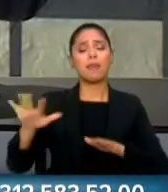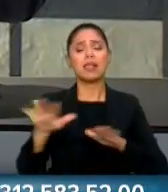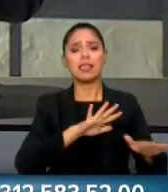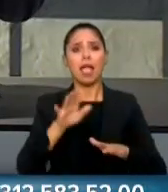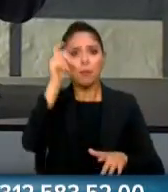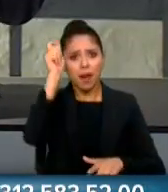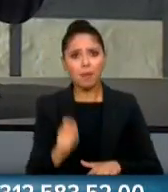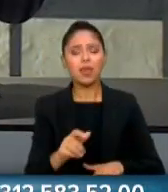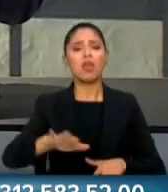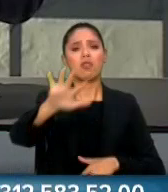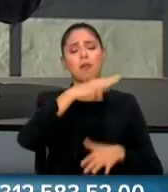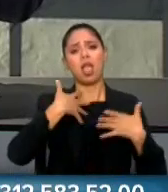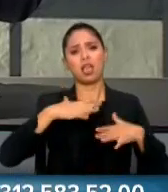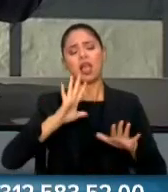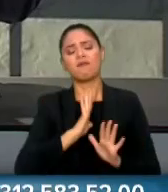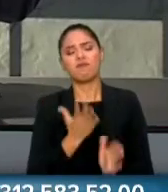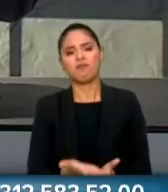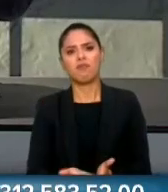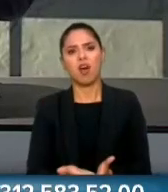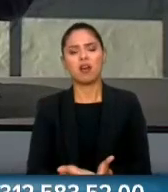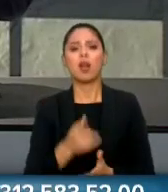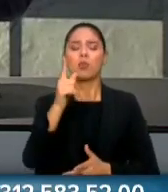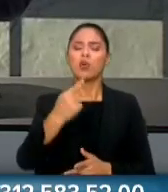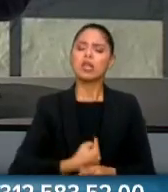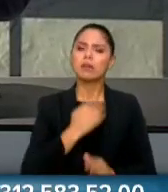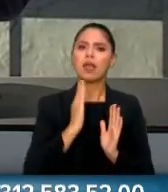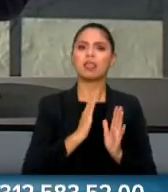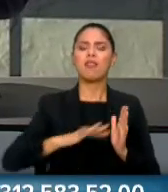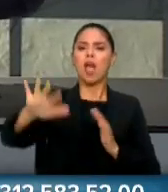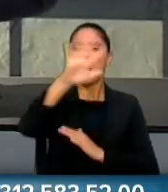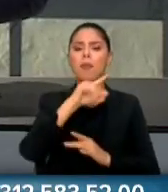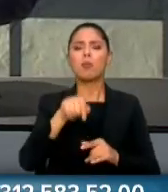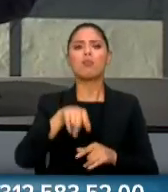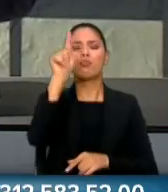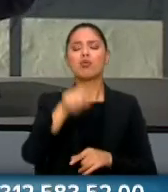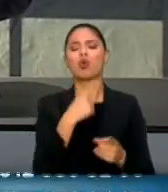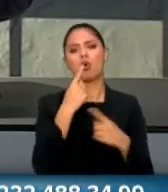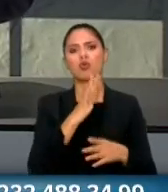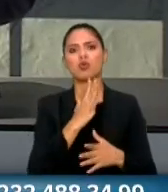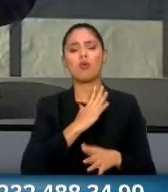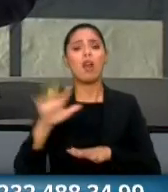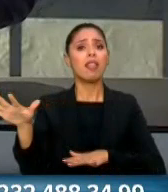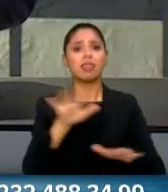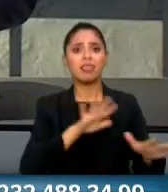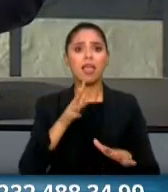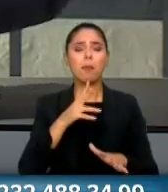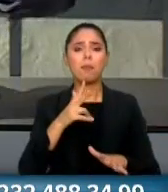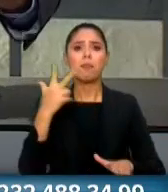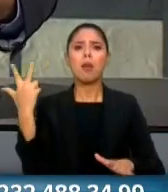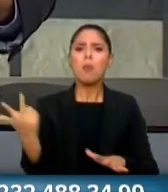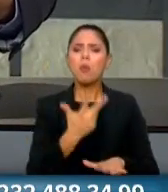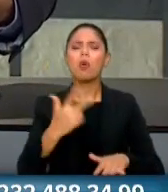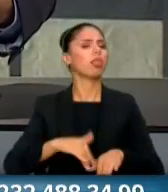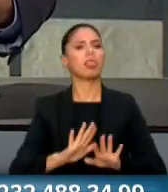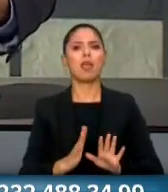gerçeğini oluşturduğu tedirginliği çok yakından hissettik hissetmeye devam ediyoruz bugün birçok kişi bunu konuşuyordu biliyorum Sarsıntı çok